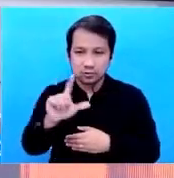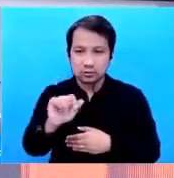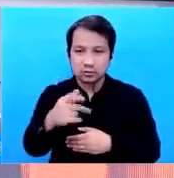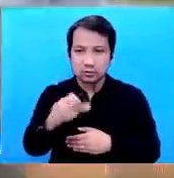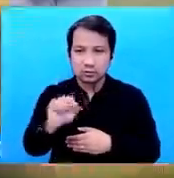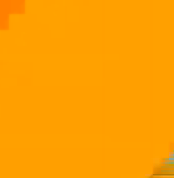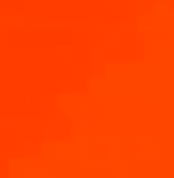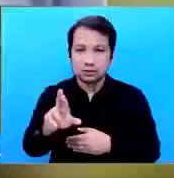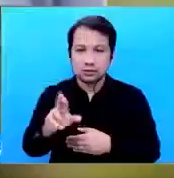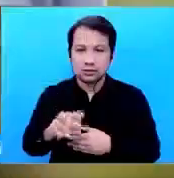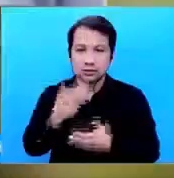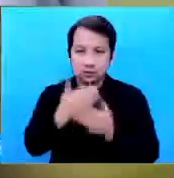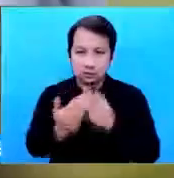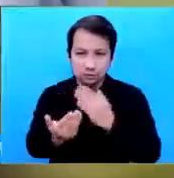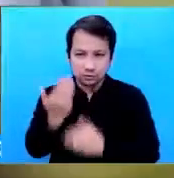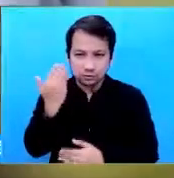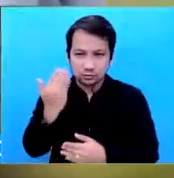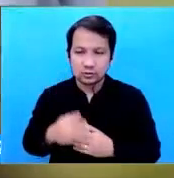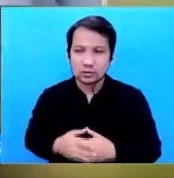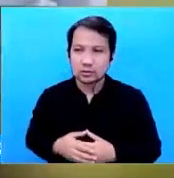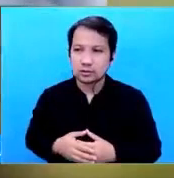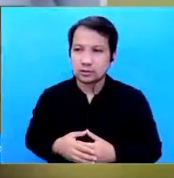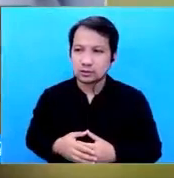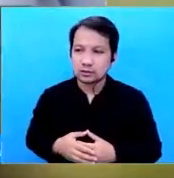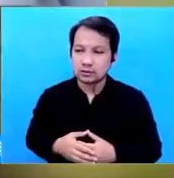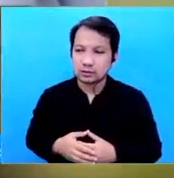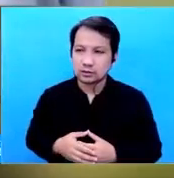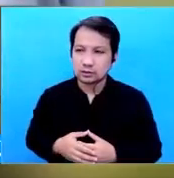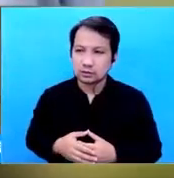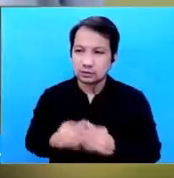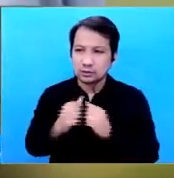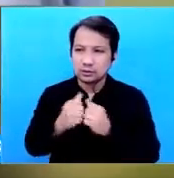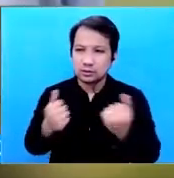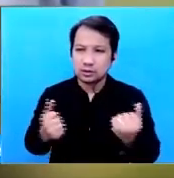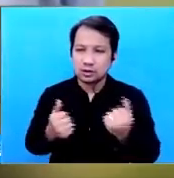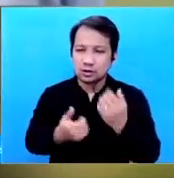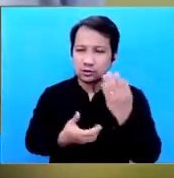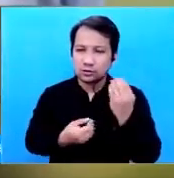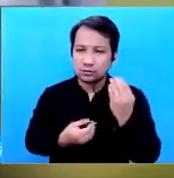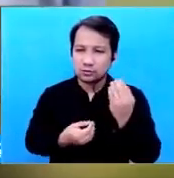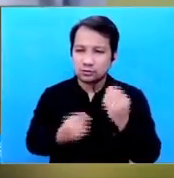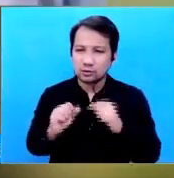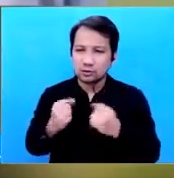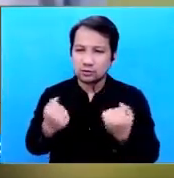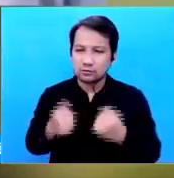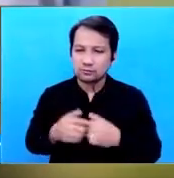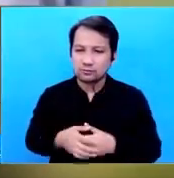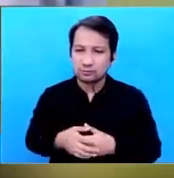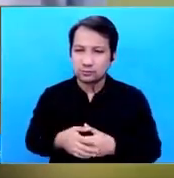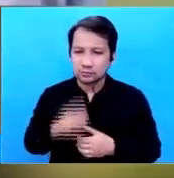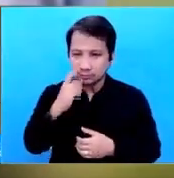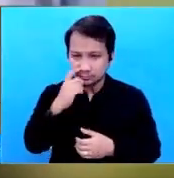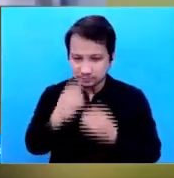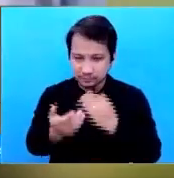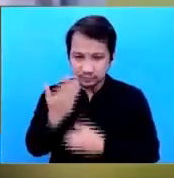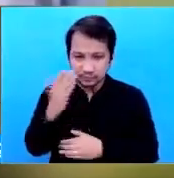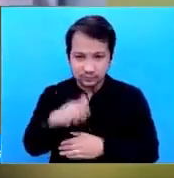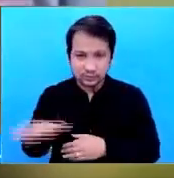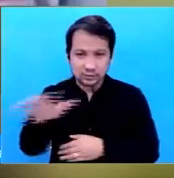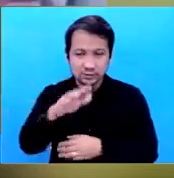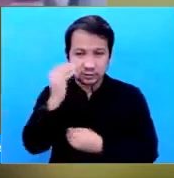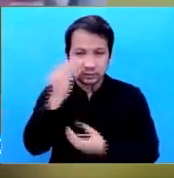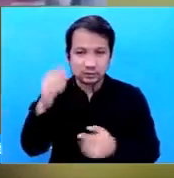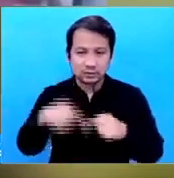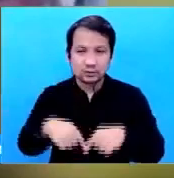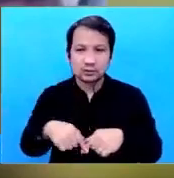Ayuban. Good morning, Mayor. Kamusta na po ba yung ano dyan, ginagawang rescue operations? Good morning po at sa lahat ng nanonood